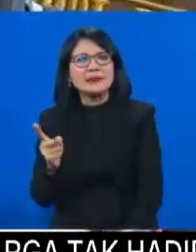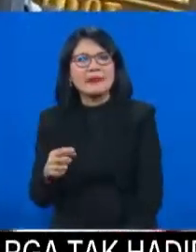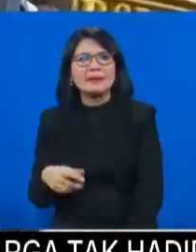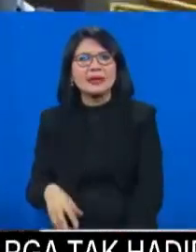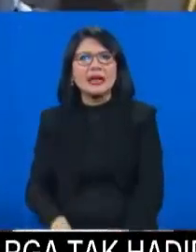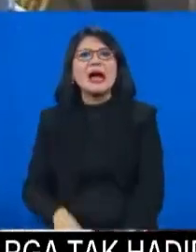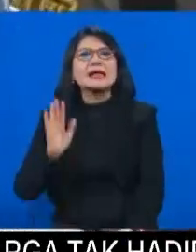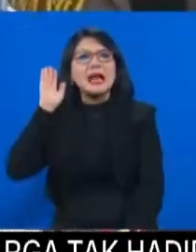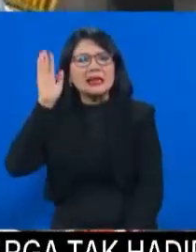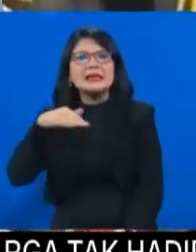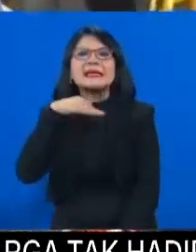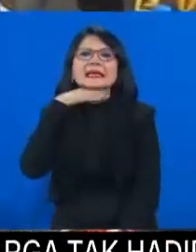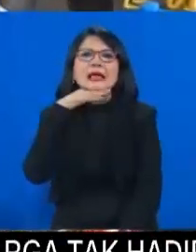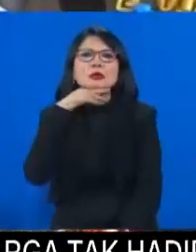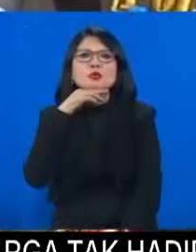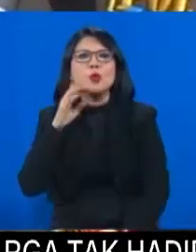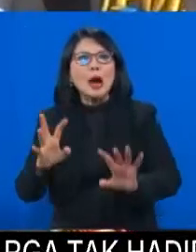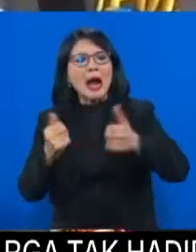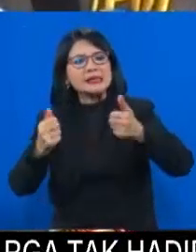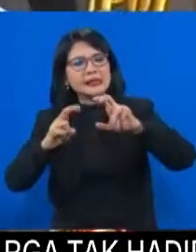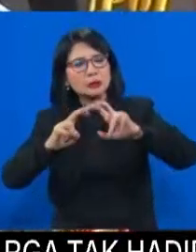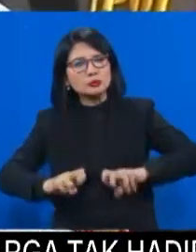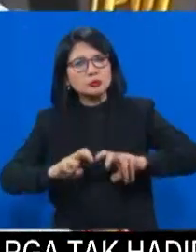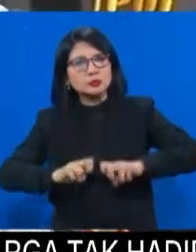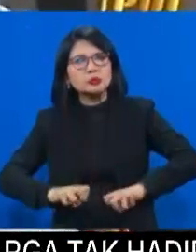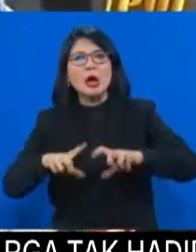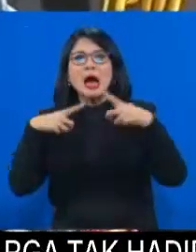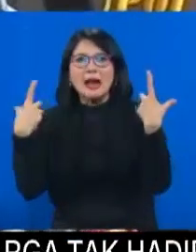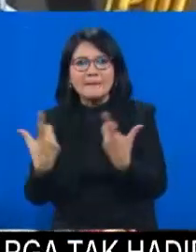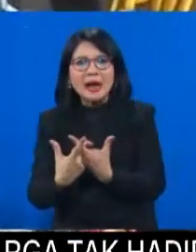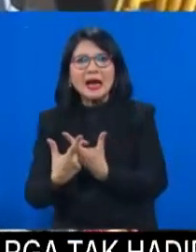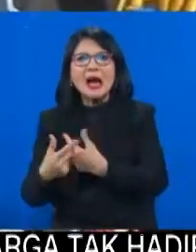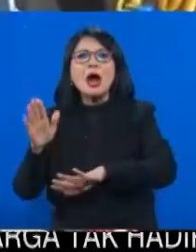mendapatkan kajian dari instansi, khususnya Balai Budaya,